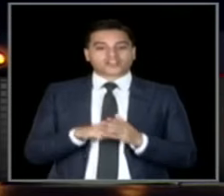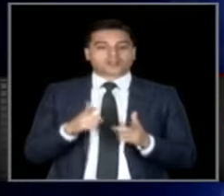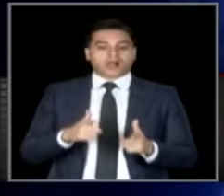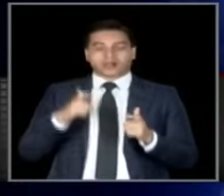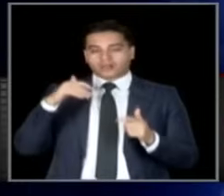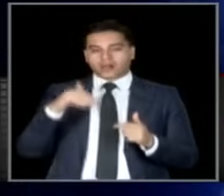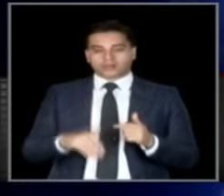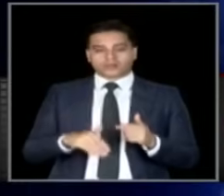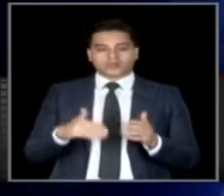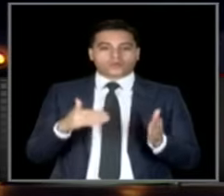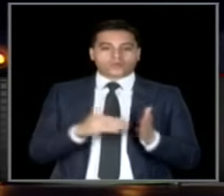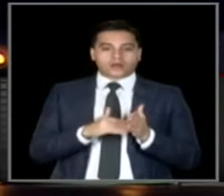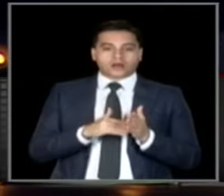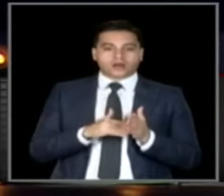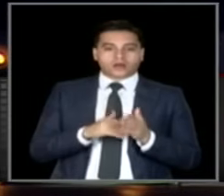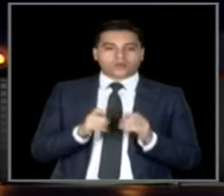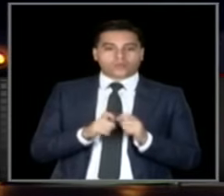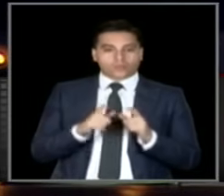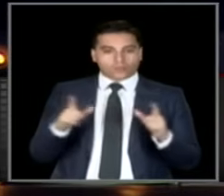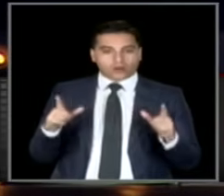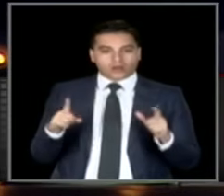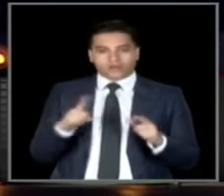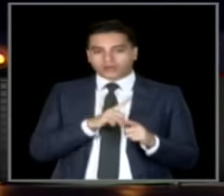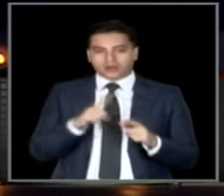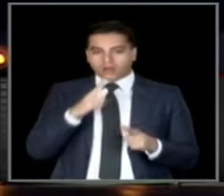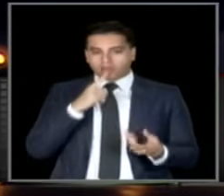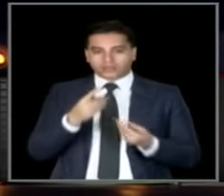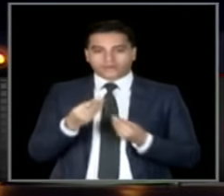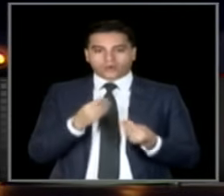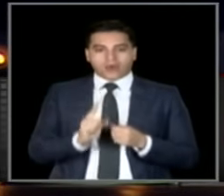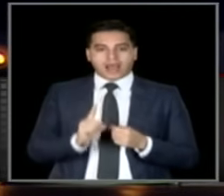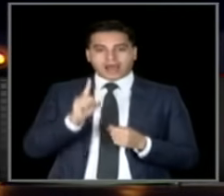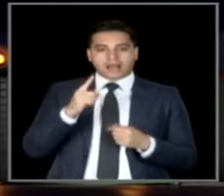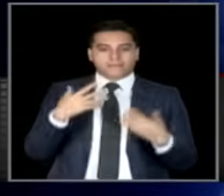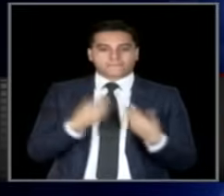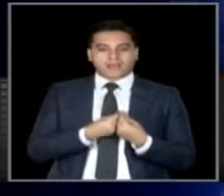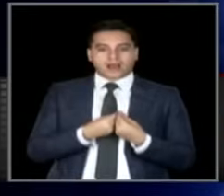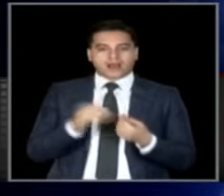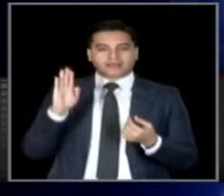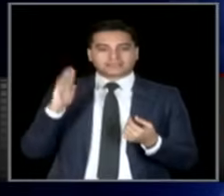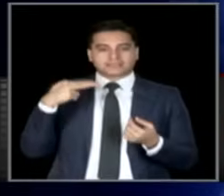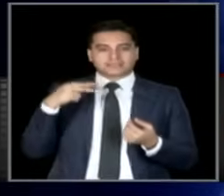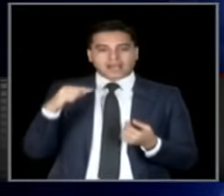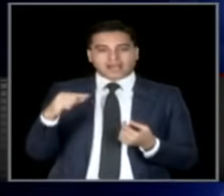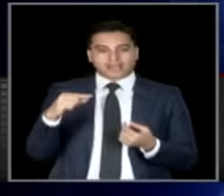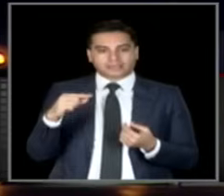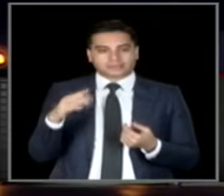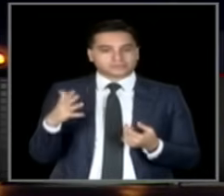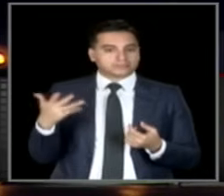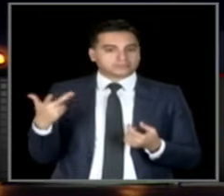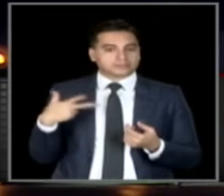الاختيار، ولكن وضح ان لا تفاوض الا مع سعد. حسين رشدي.